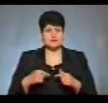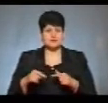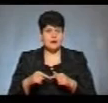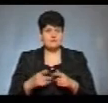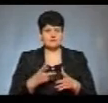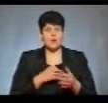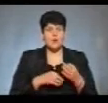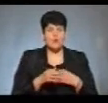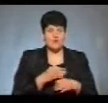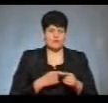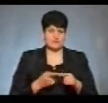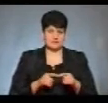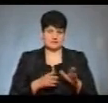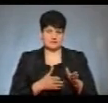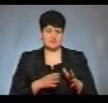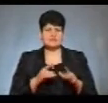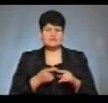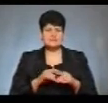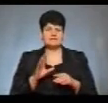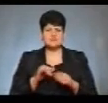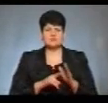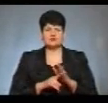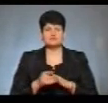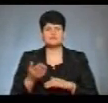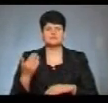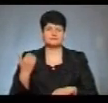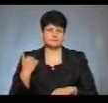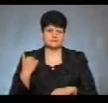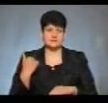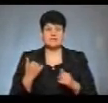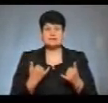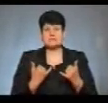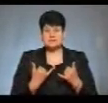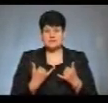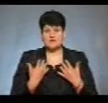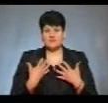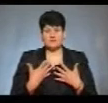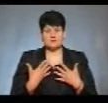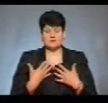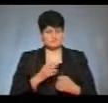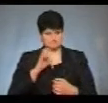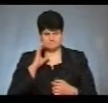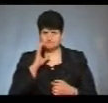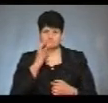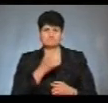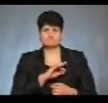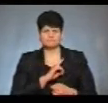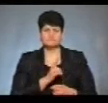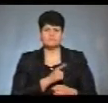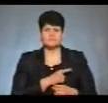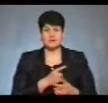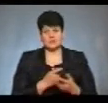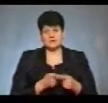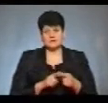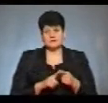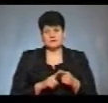вони обговорювалися. Тобто це все почалося ще раніше. Зараз вже такий накал більший, і, в принципі, воно йде